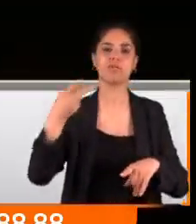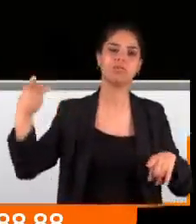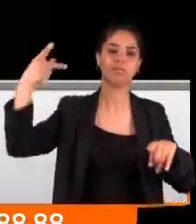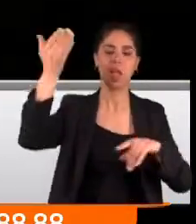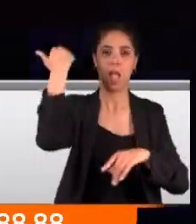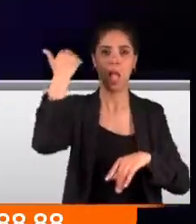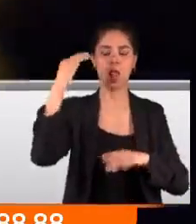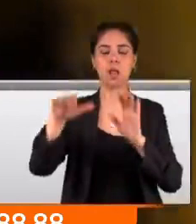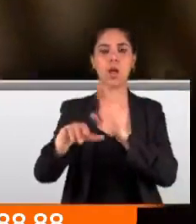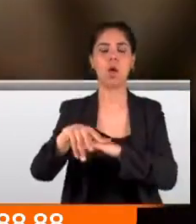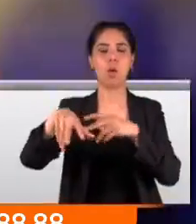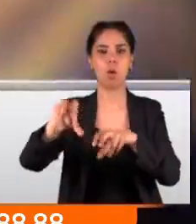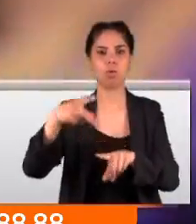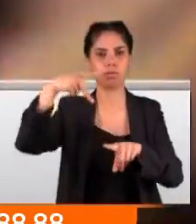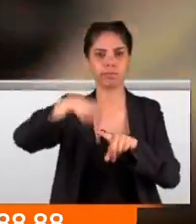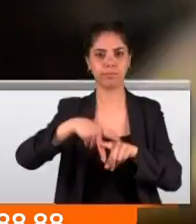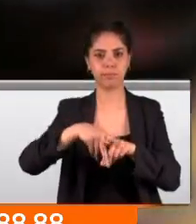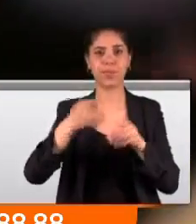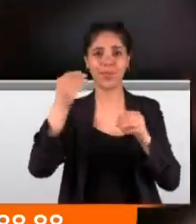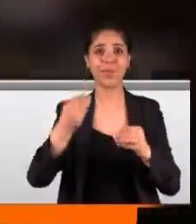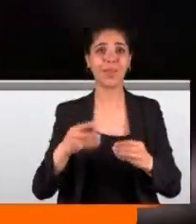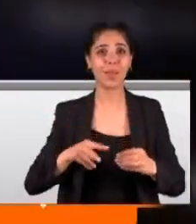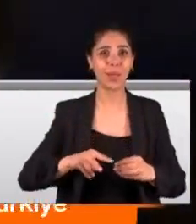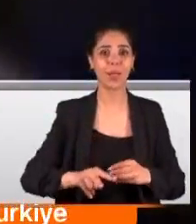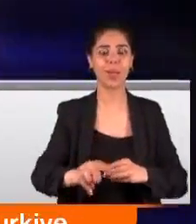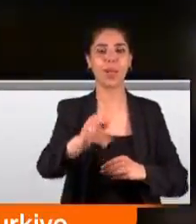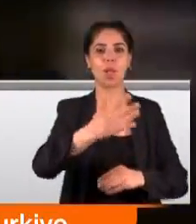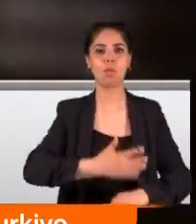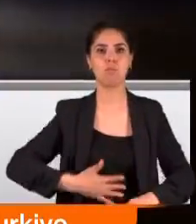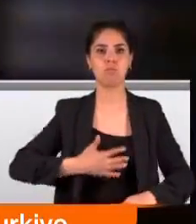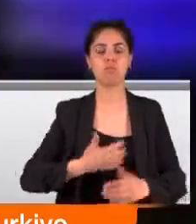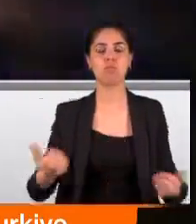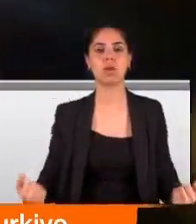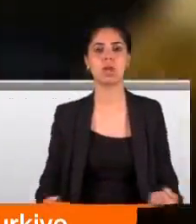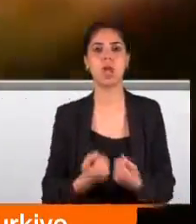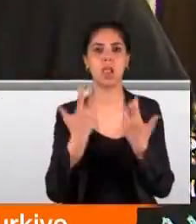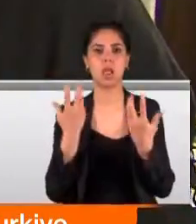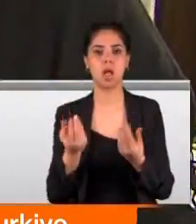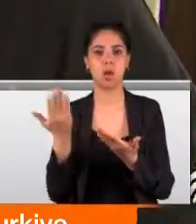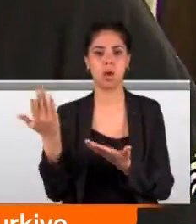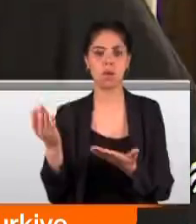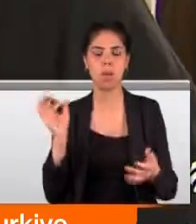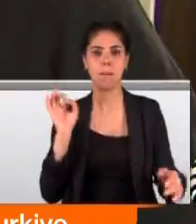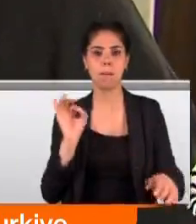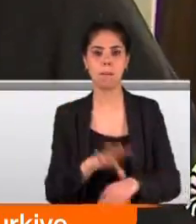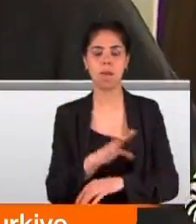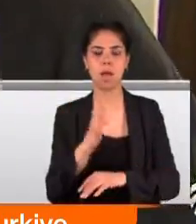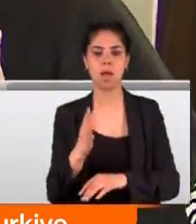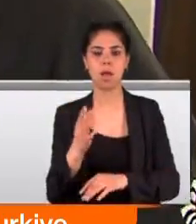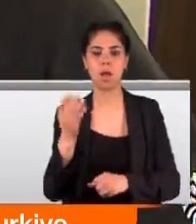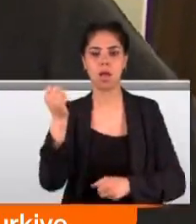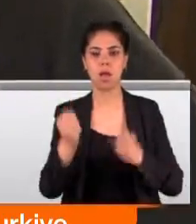sağ arka koltukta yerini aldı Güzel başlayan yolculuk Bursa'da facia ile bitti biraz o